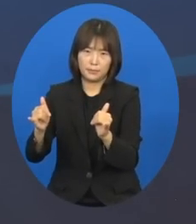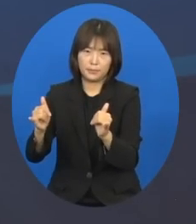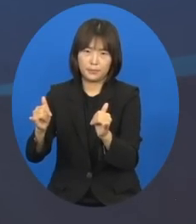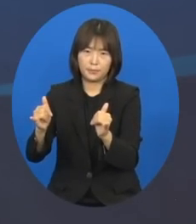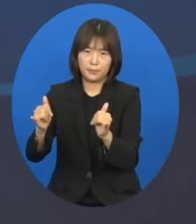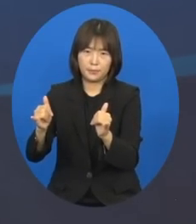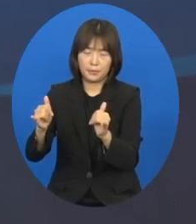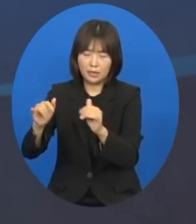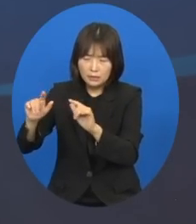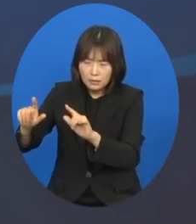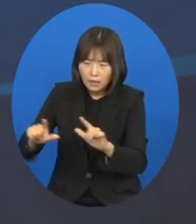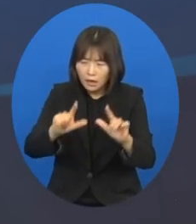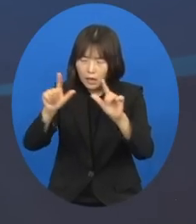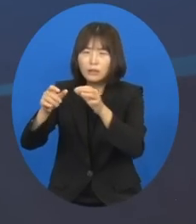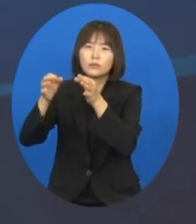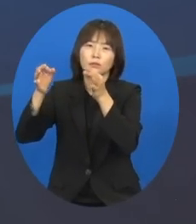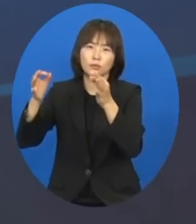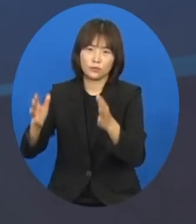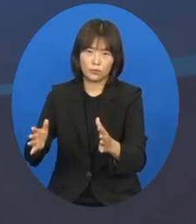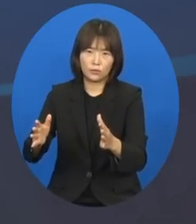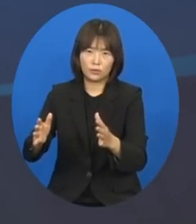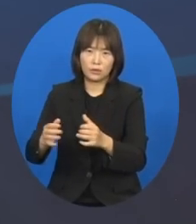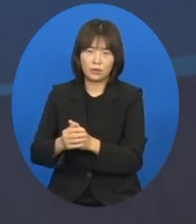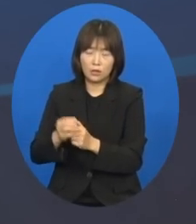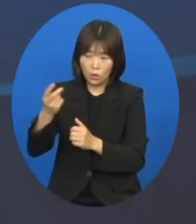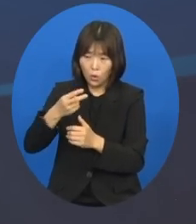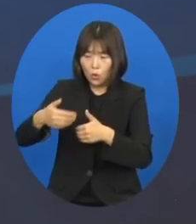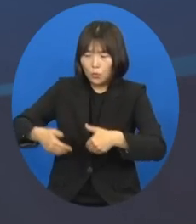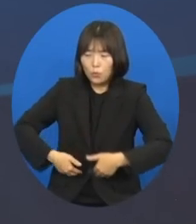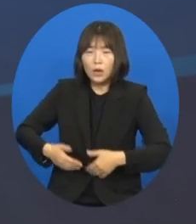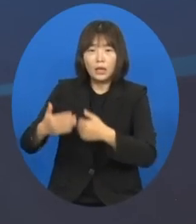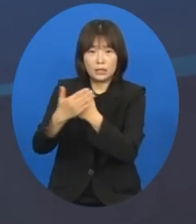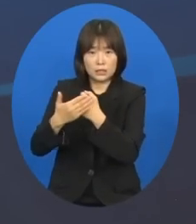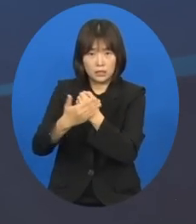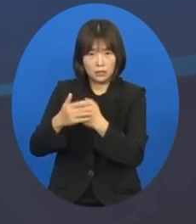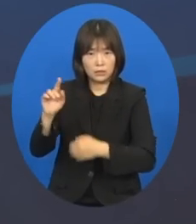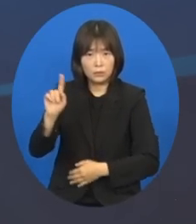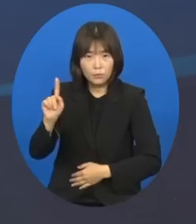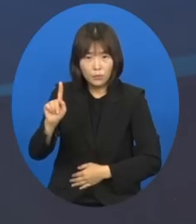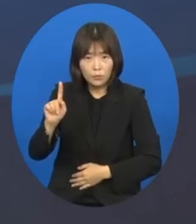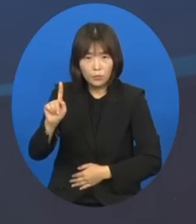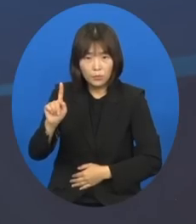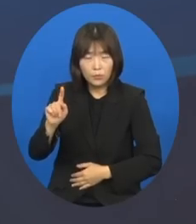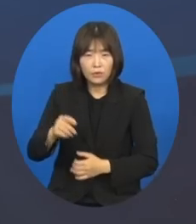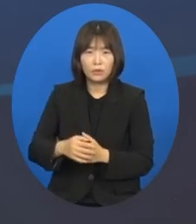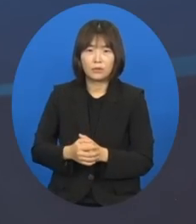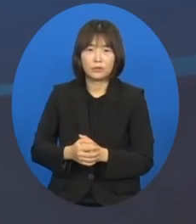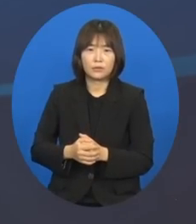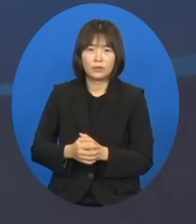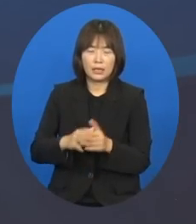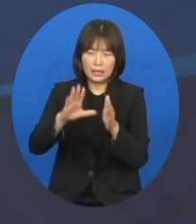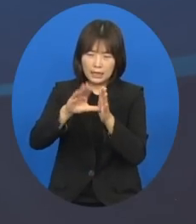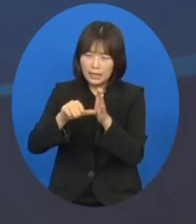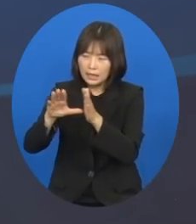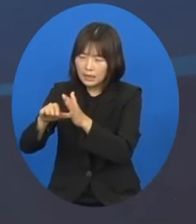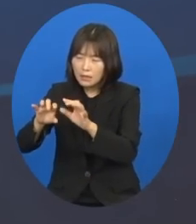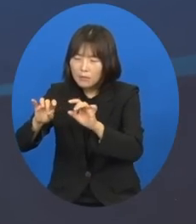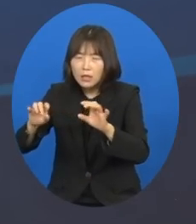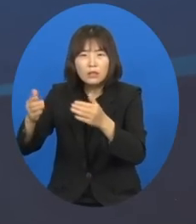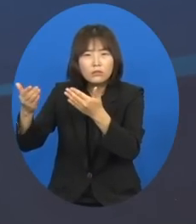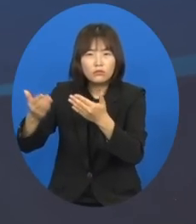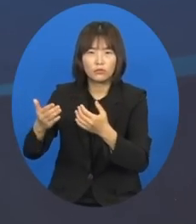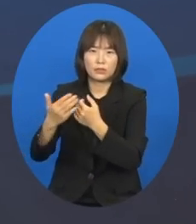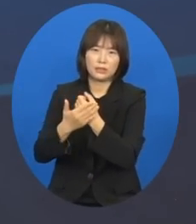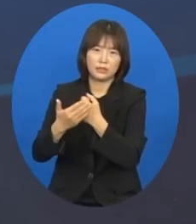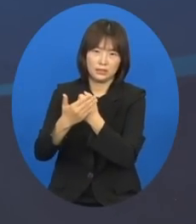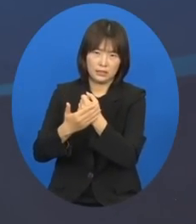살아가는 내내 우리에게 우리에게 또 필요한 은혜가 있으니 그건 심하다 때마다 주시는 은혜